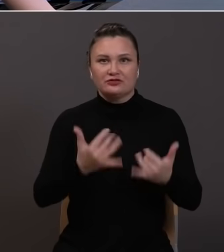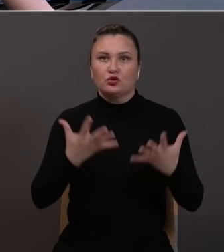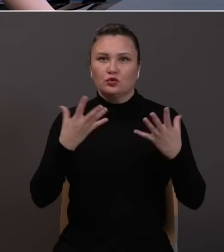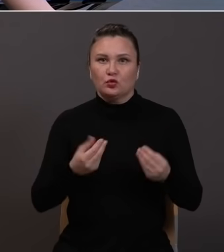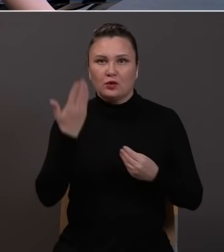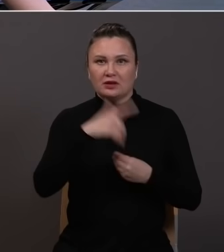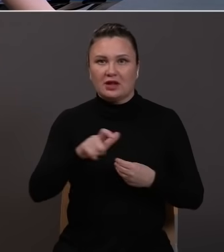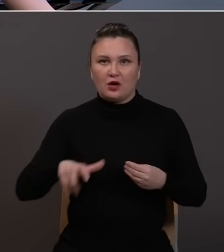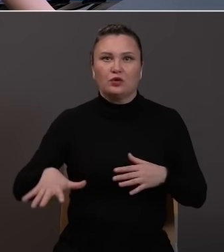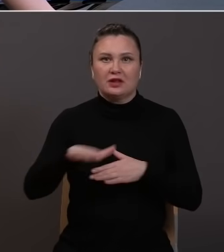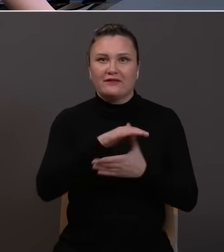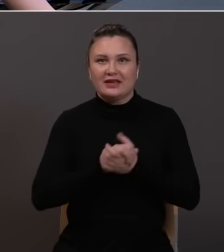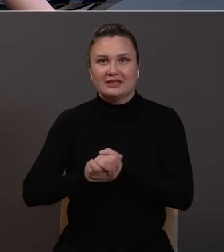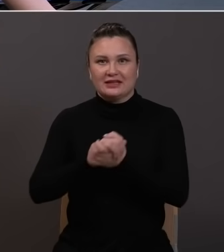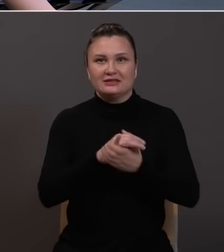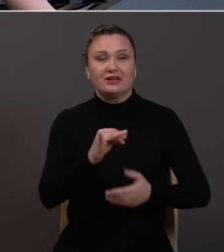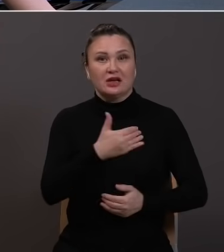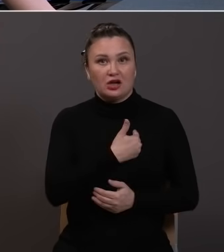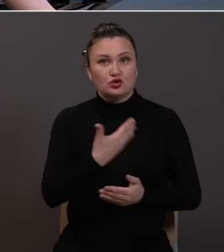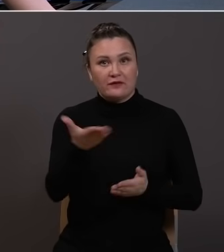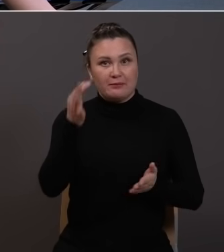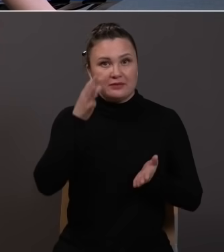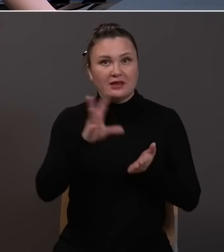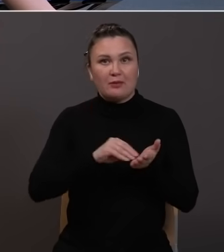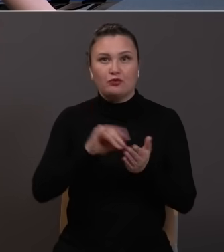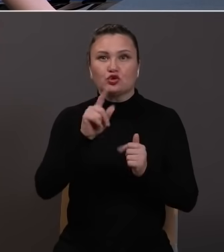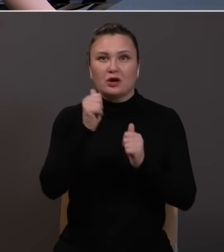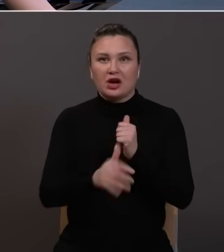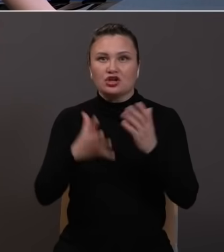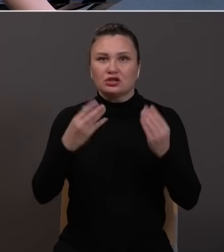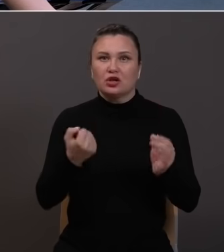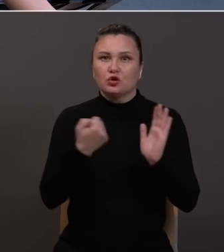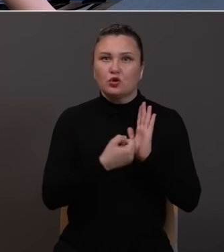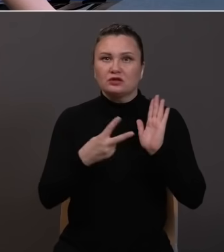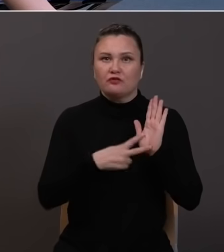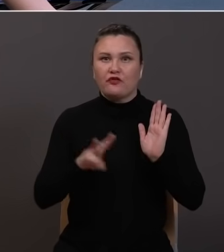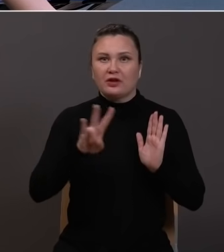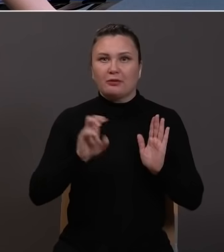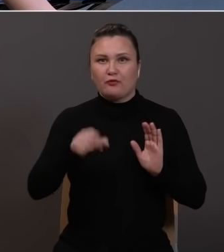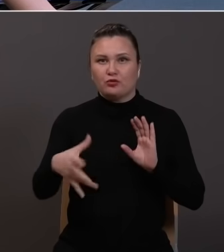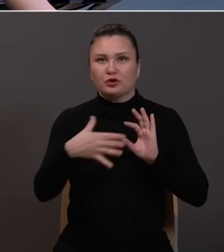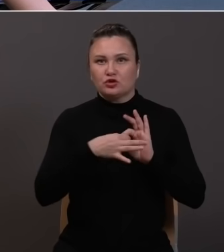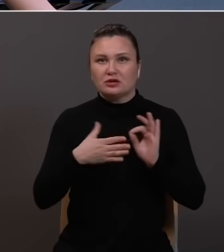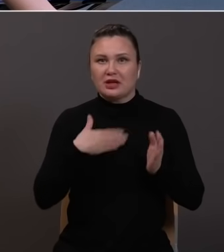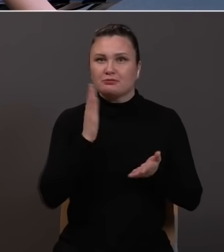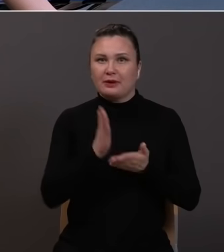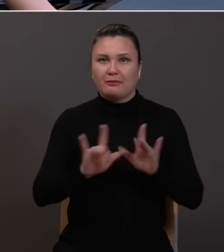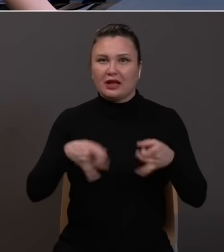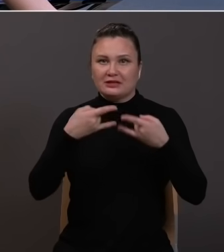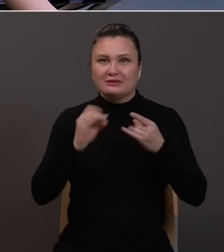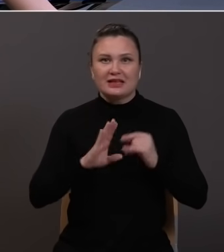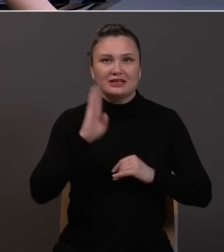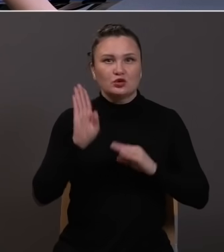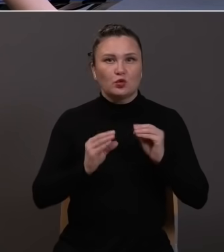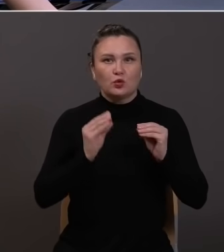единства. Ну и, конечно, пользуясь случаем, хочу вам напомнить, что каждый день до 7 ноября вы можете подключиться к нашим прямым трансляциям с 10